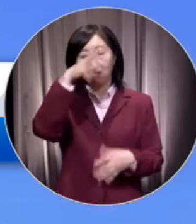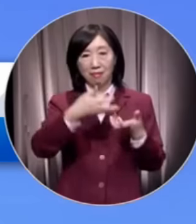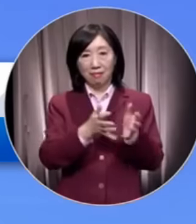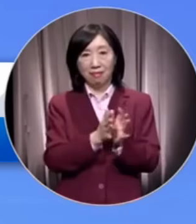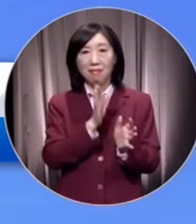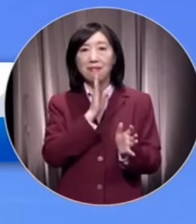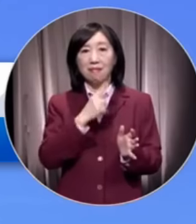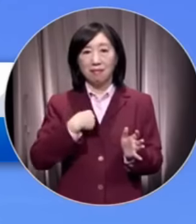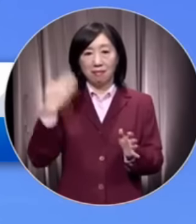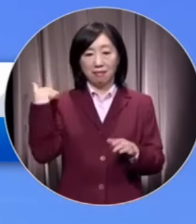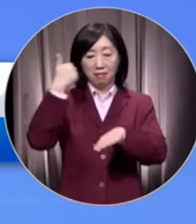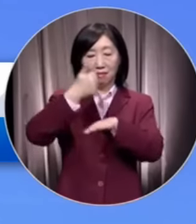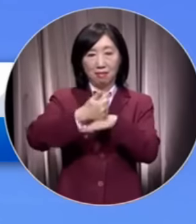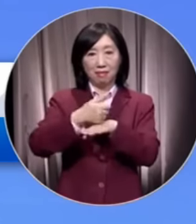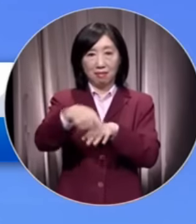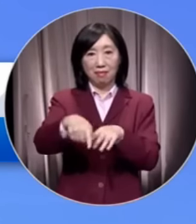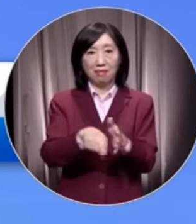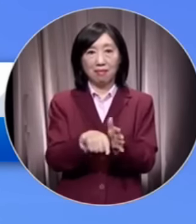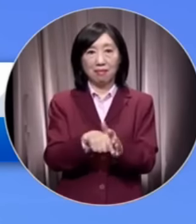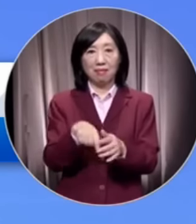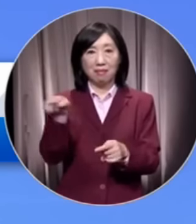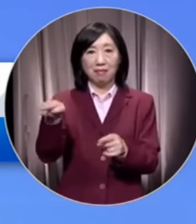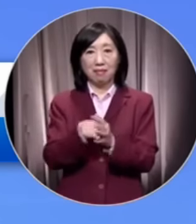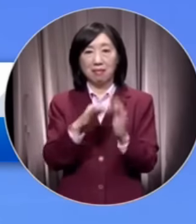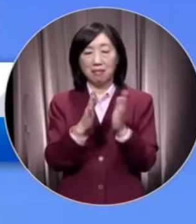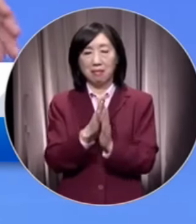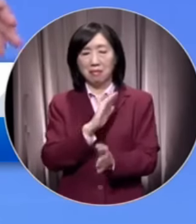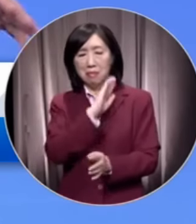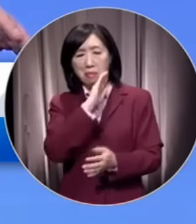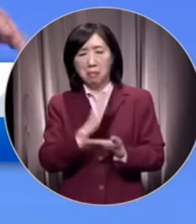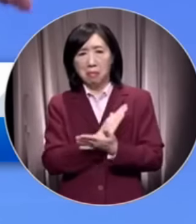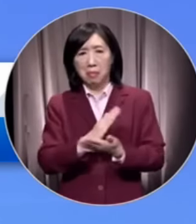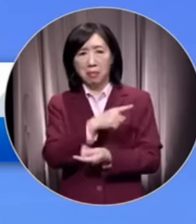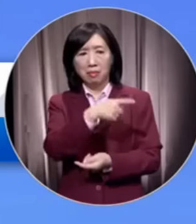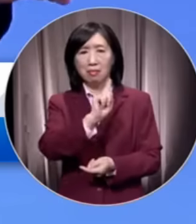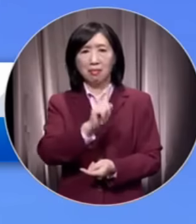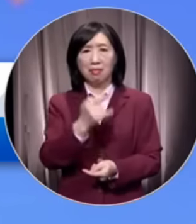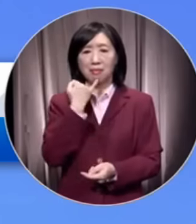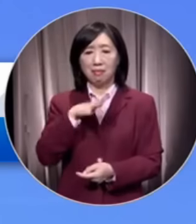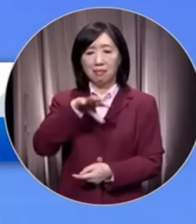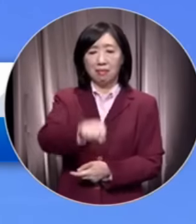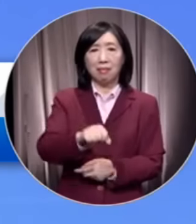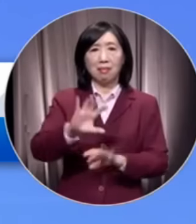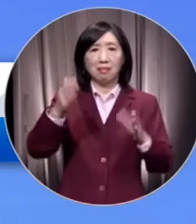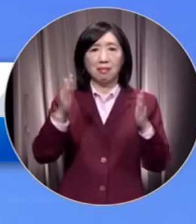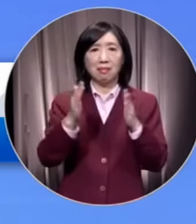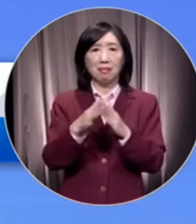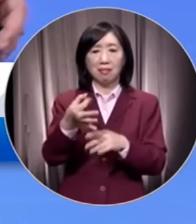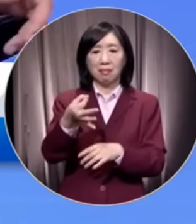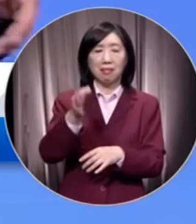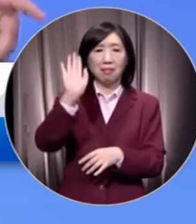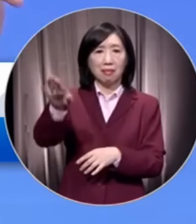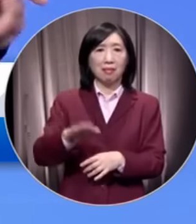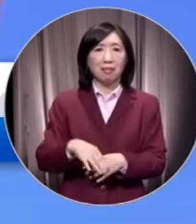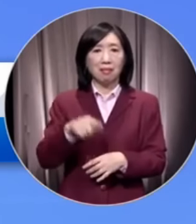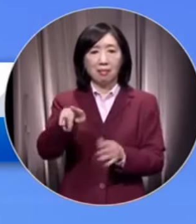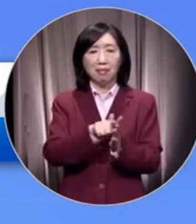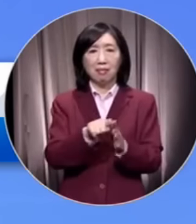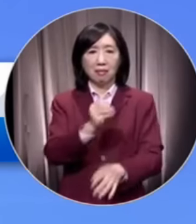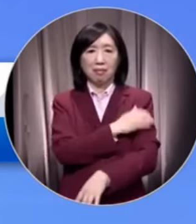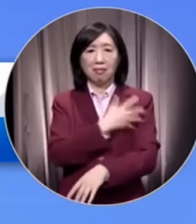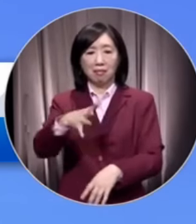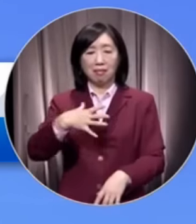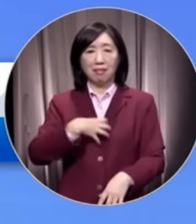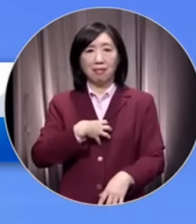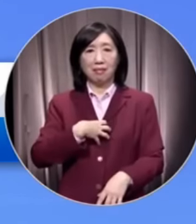内，那个时候大家都诟病说你怎么可以侵占国家的财产，那时候还是陈水扁当市